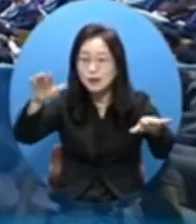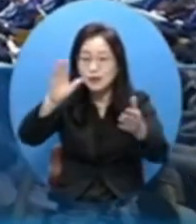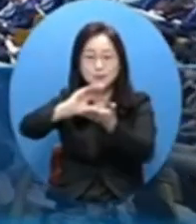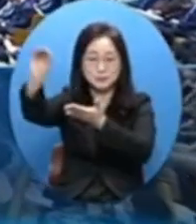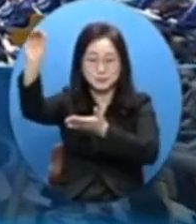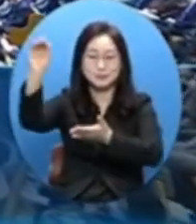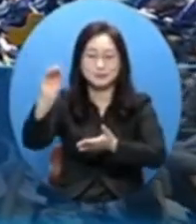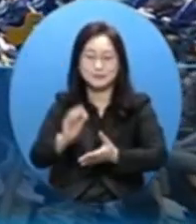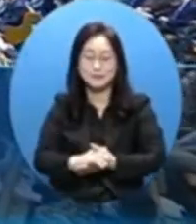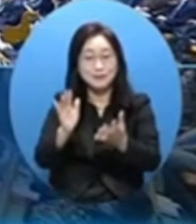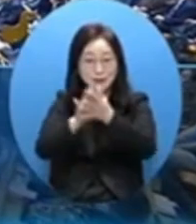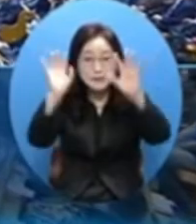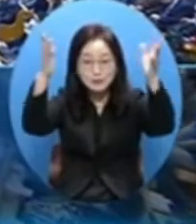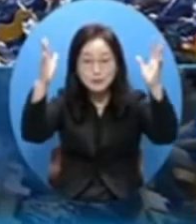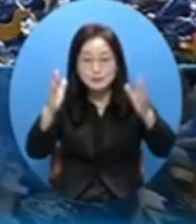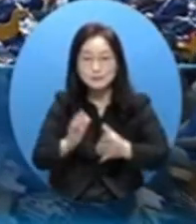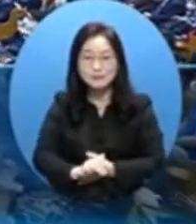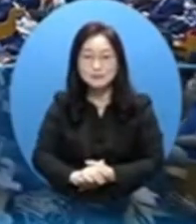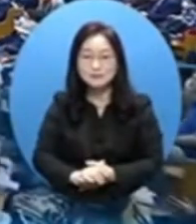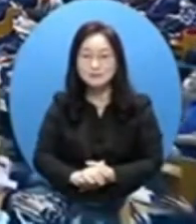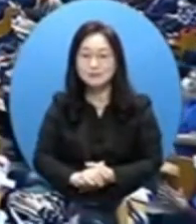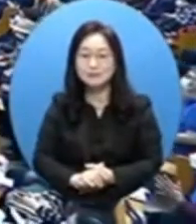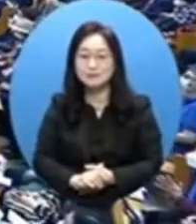떠나더라. 할렐루야.